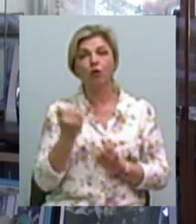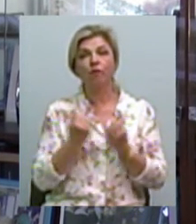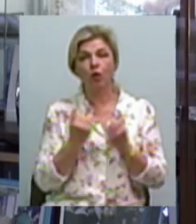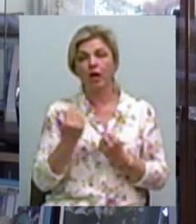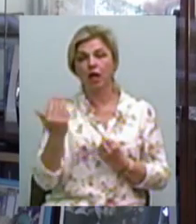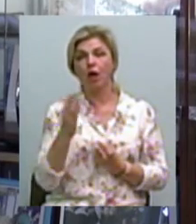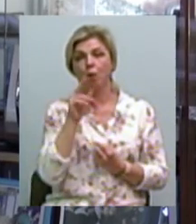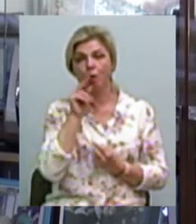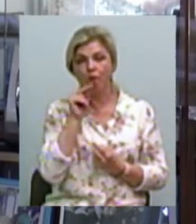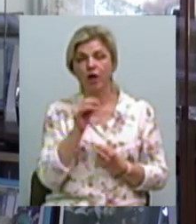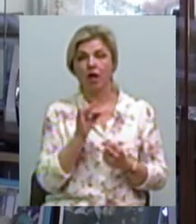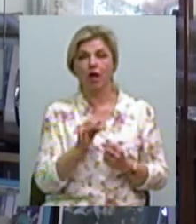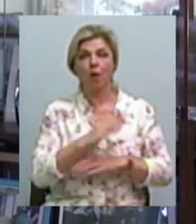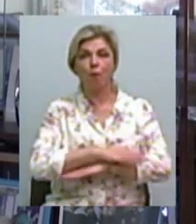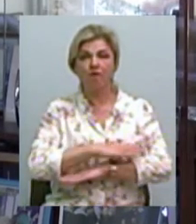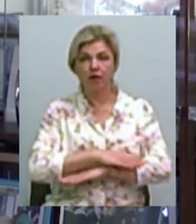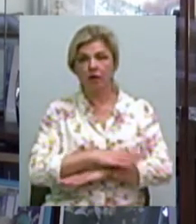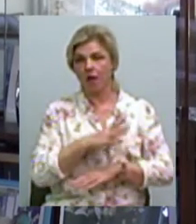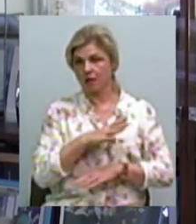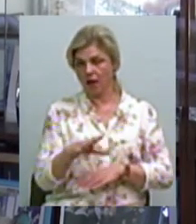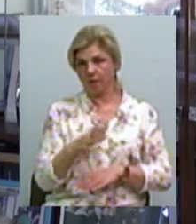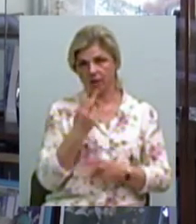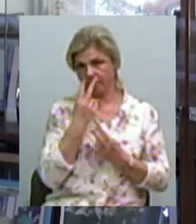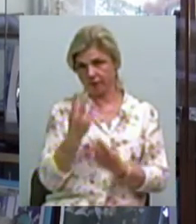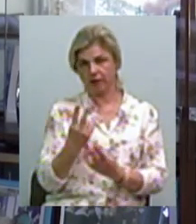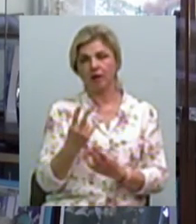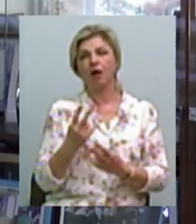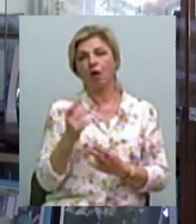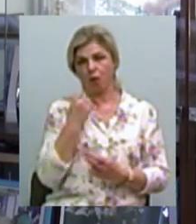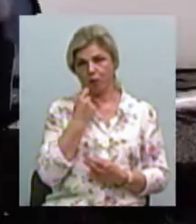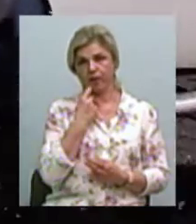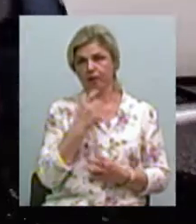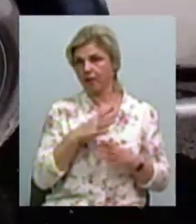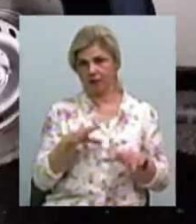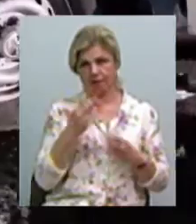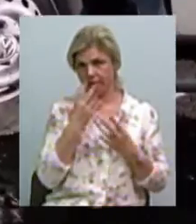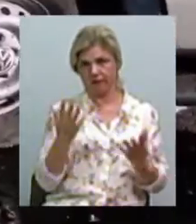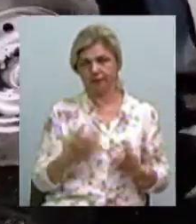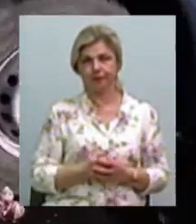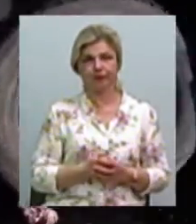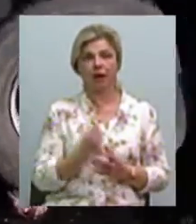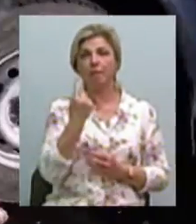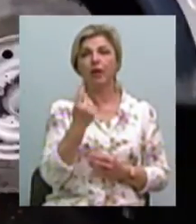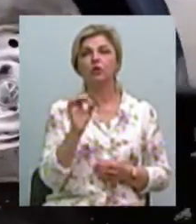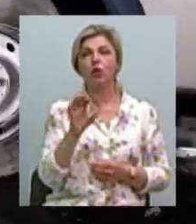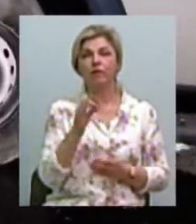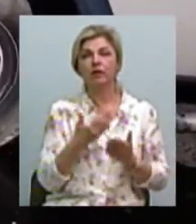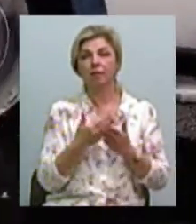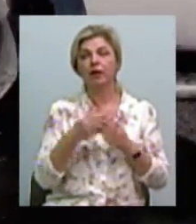по поведінці не було ознак алкогольного сп'яніння. Нагадаємо, 1 жовтня